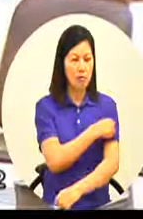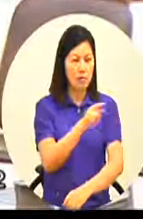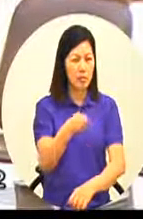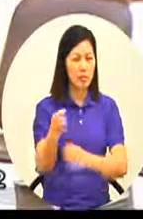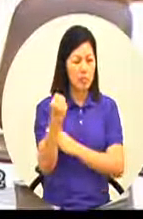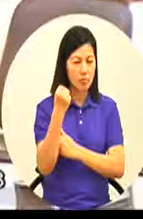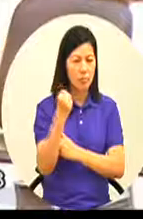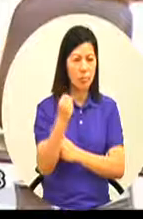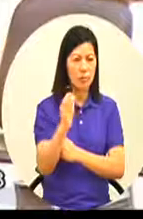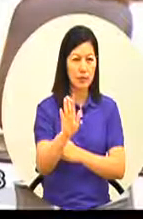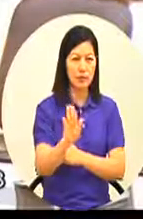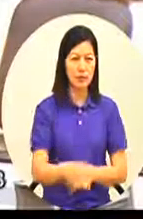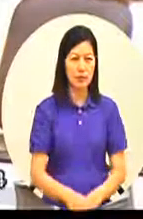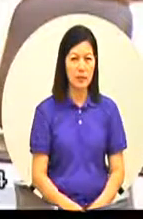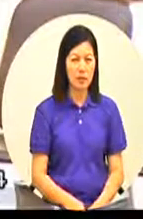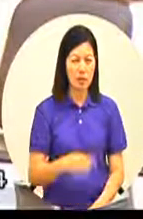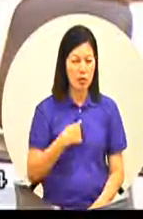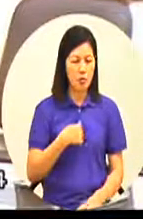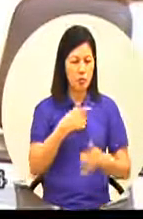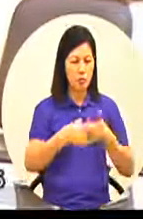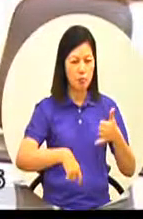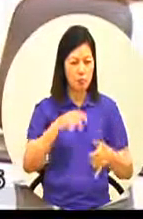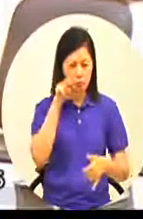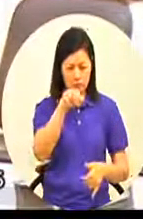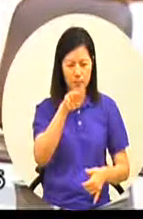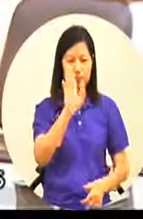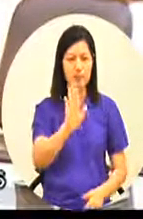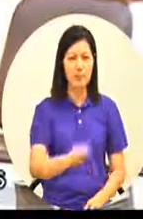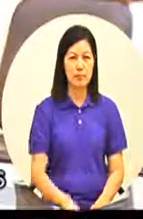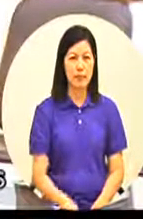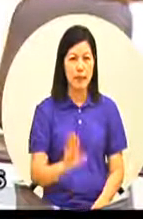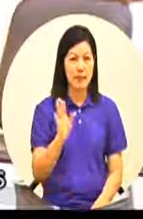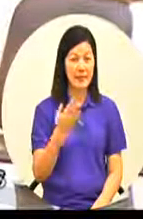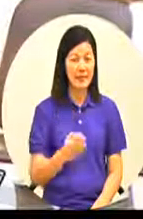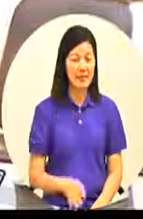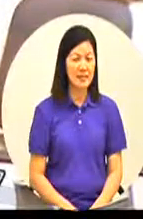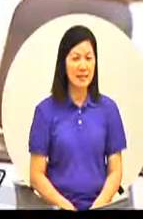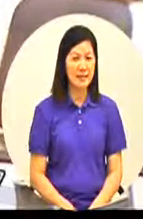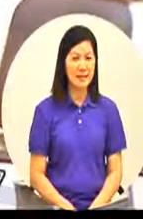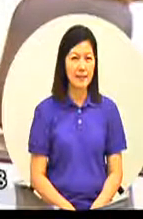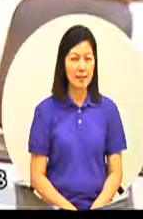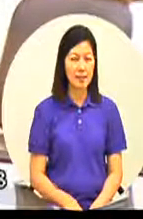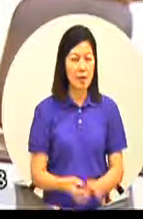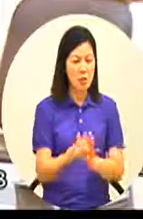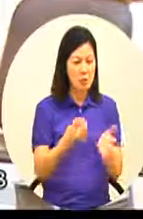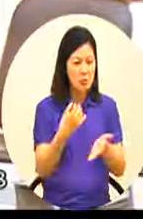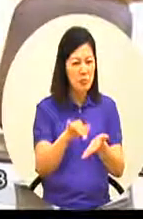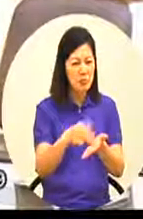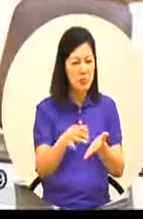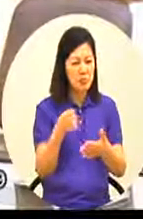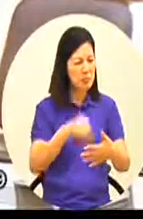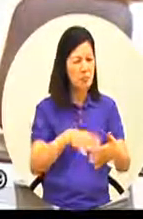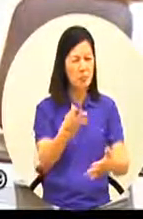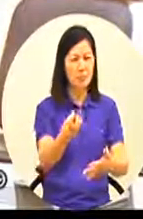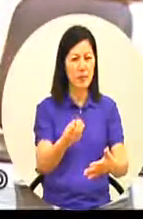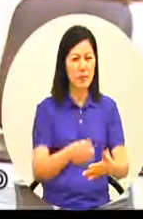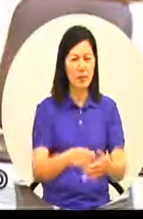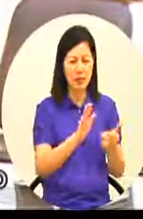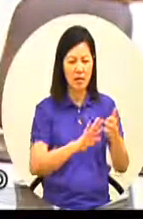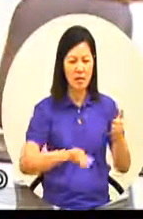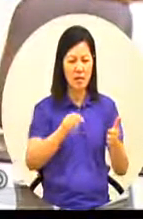力，本席都看得到。但是因为没有预算，才造成这样子的